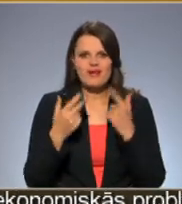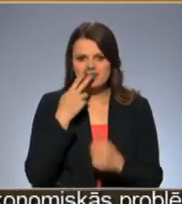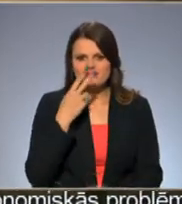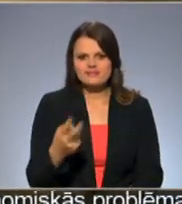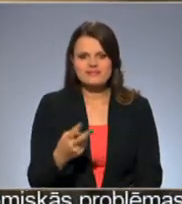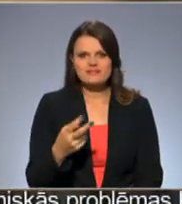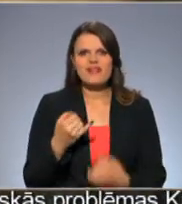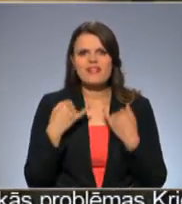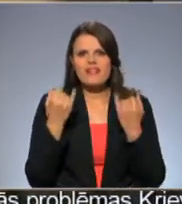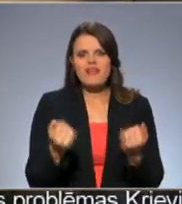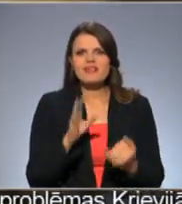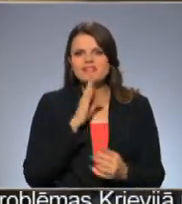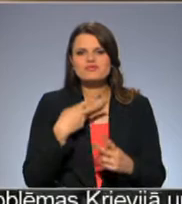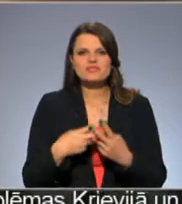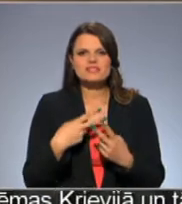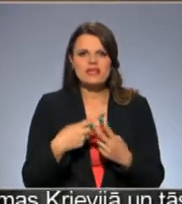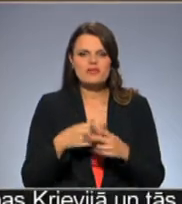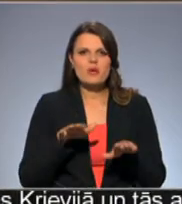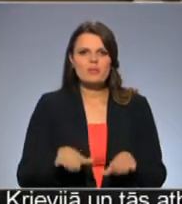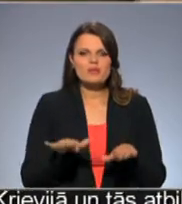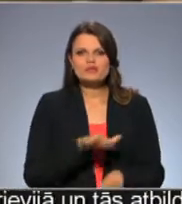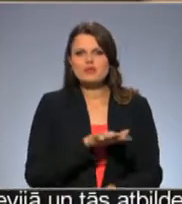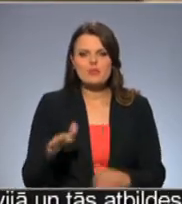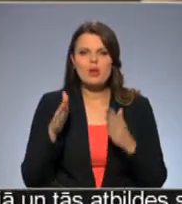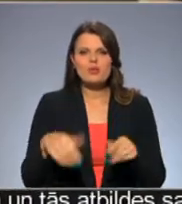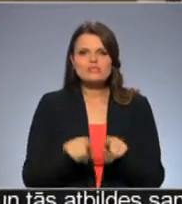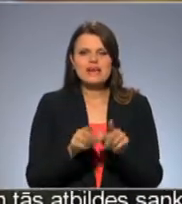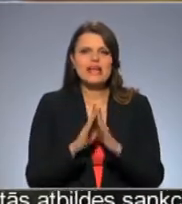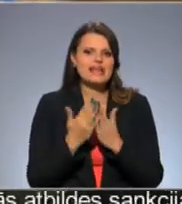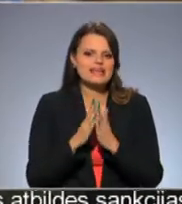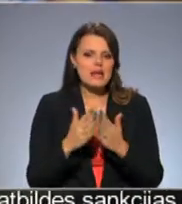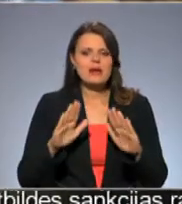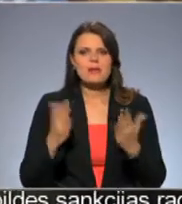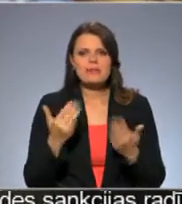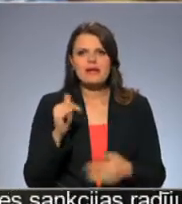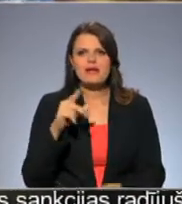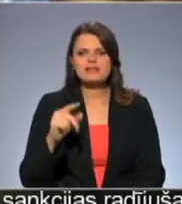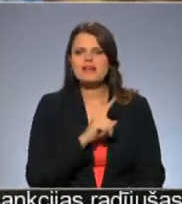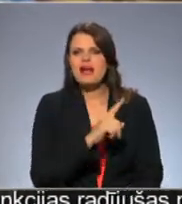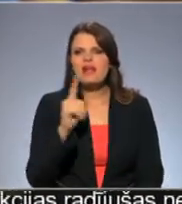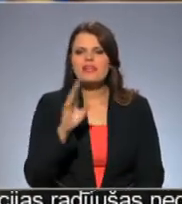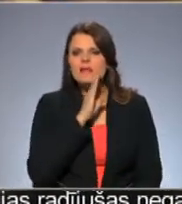skatoties. Dāvanā iļģucījuma sieviešu cietumā mītošajiem bērniem būs arī grāmatiņas, bet Ilze katrai